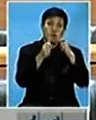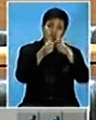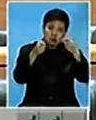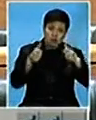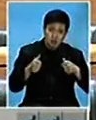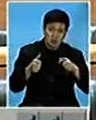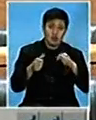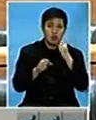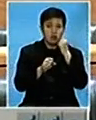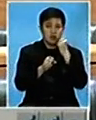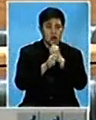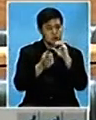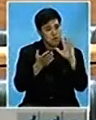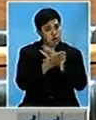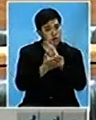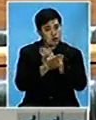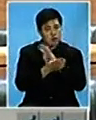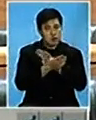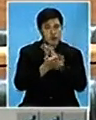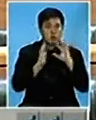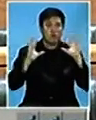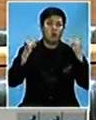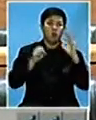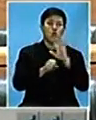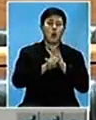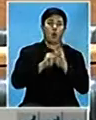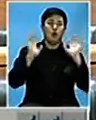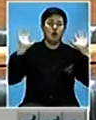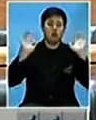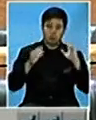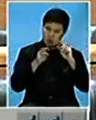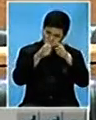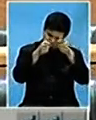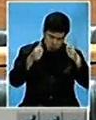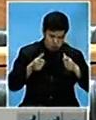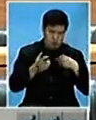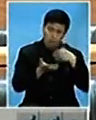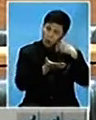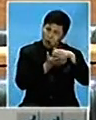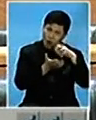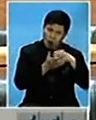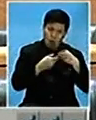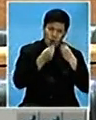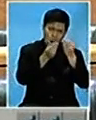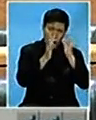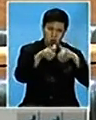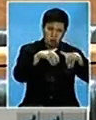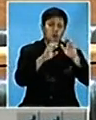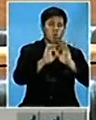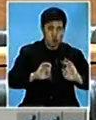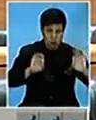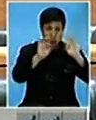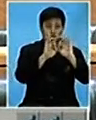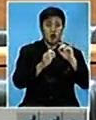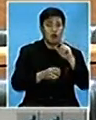อย่าทำเป็นเอกสารเท่านี้แล้วเป็นการเพียงพอแต่การรายงานโดยตรงต่อพี่น้องประชาชนมีความสำคัญมากท่